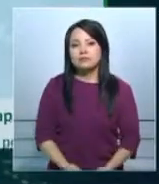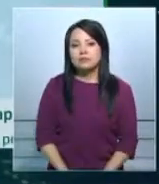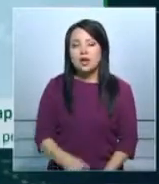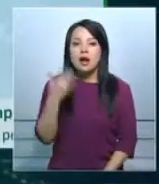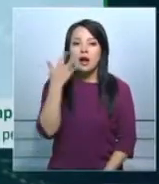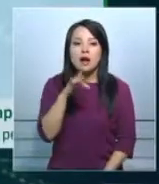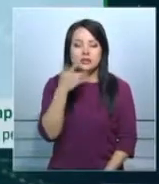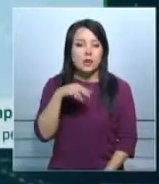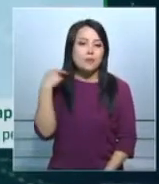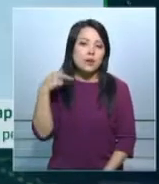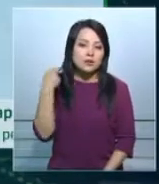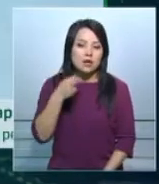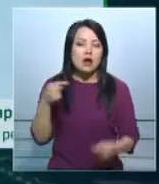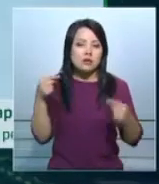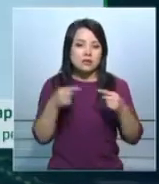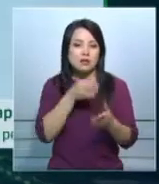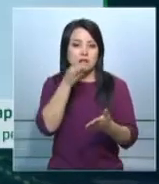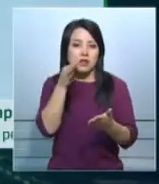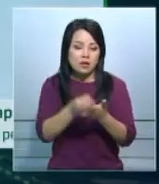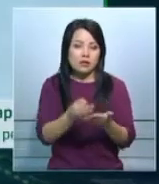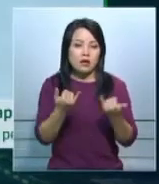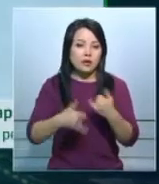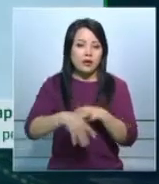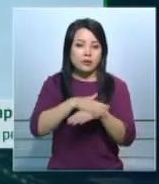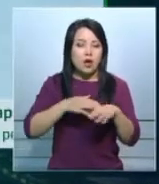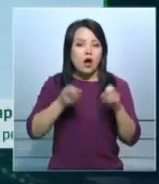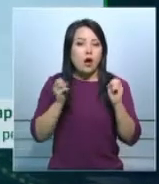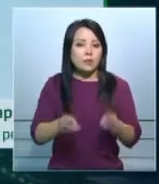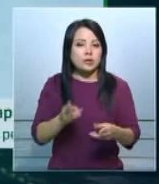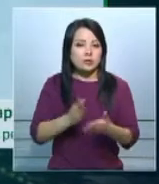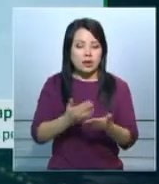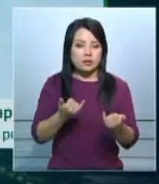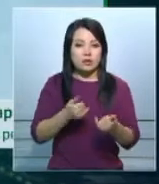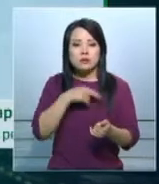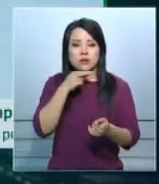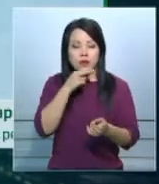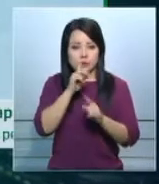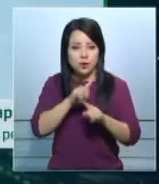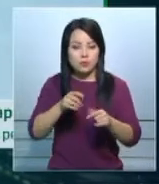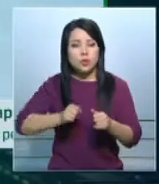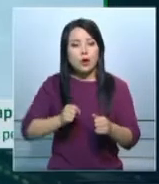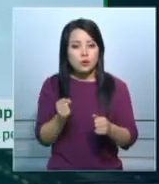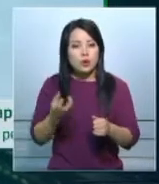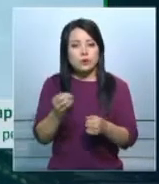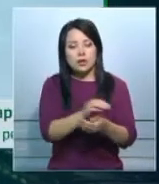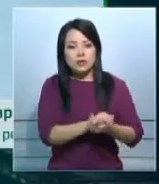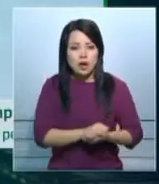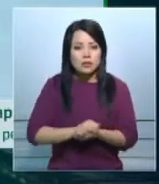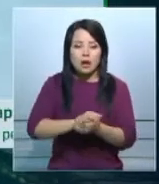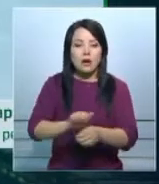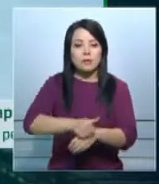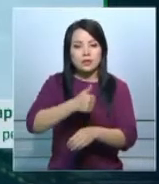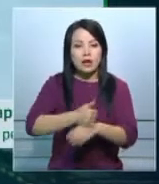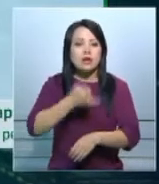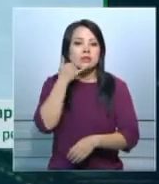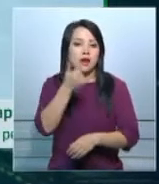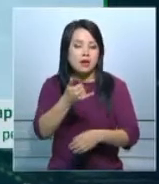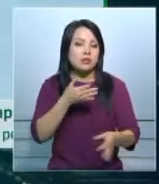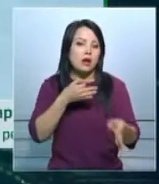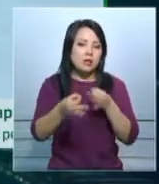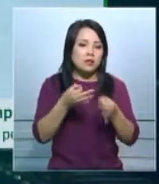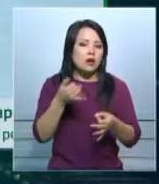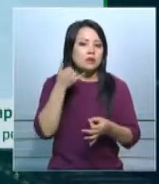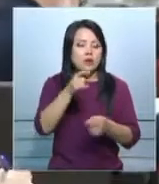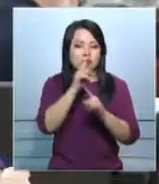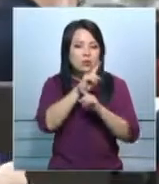Ақш президенті анық жауабын берді. Егер елдің ұлттық қауіпсіздігіне қауіп төндірмесе, біз достарымызбен одақтас елдер басшыларының телефон әңгімелерін